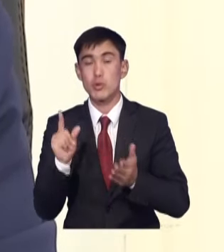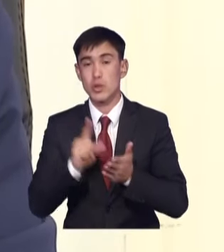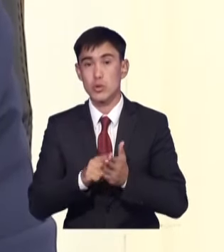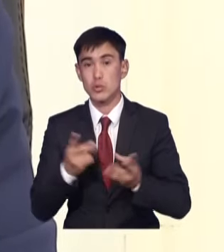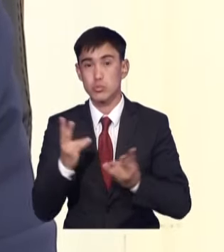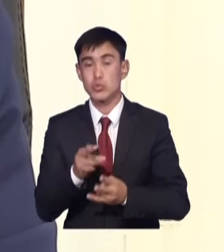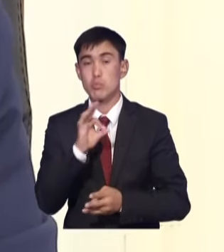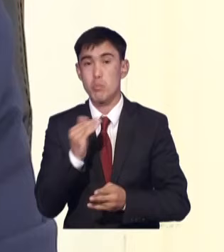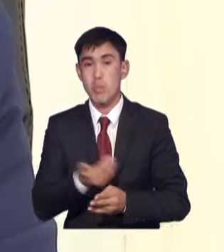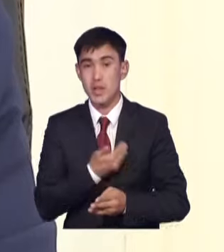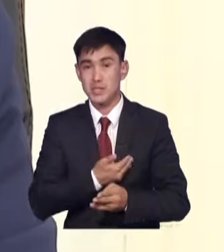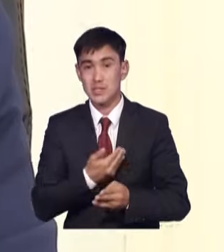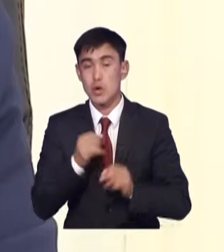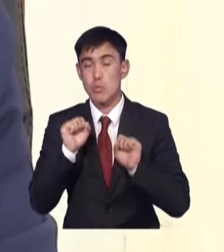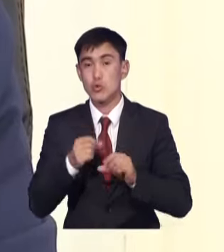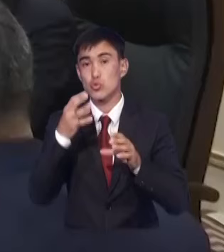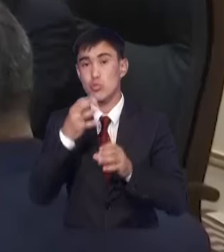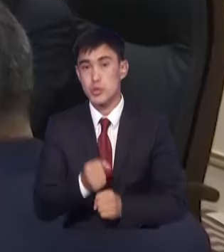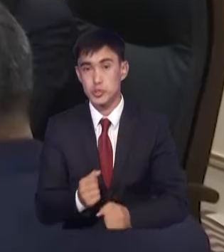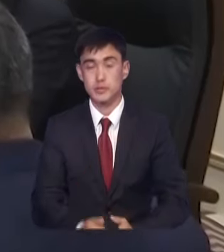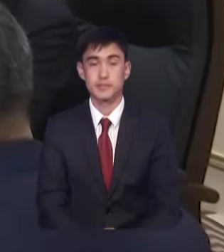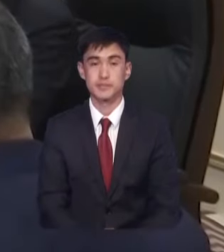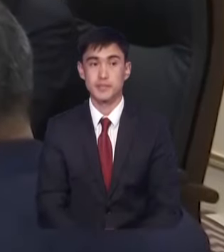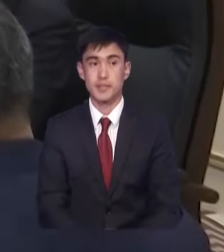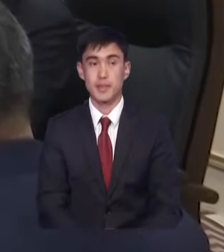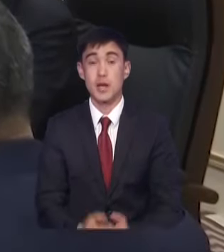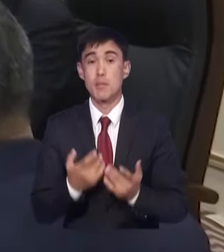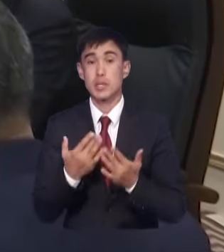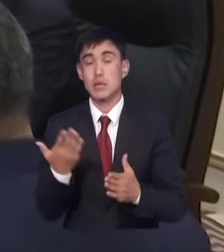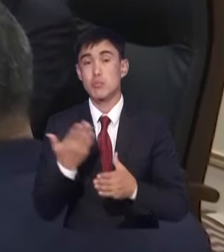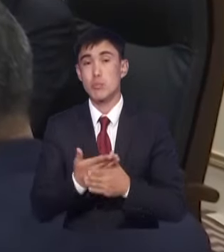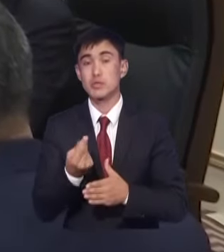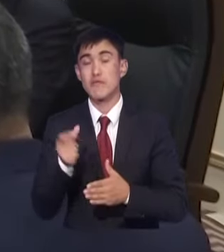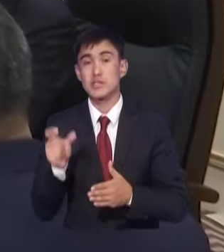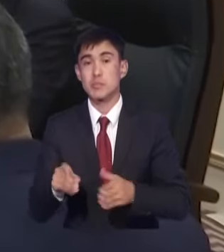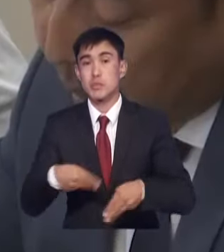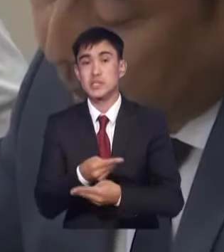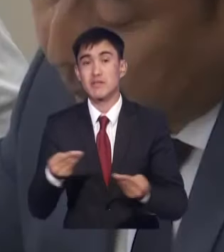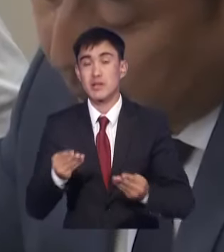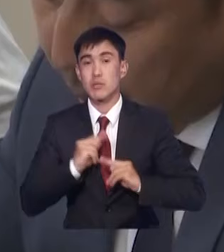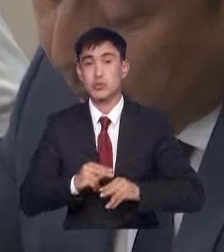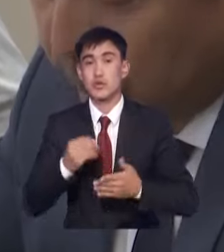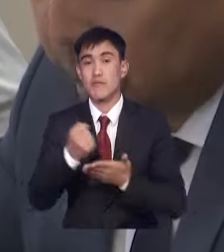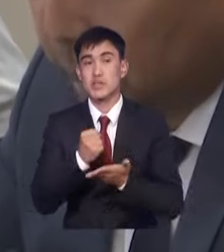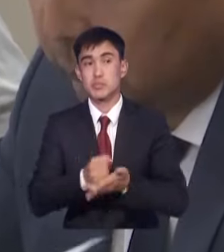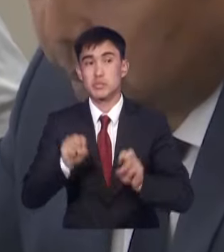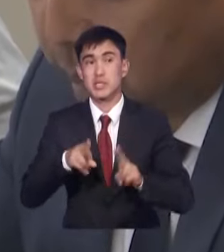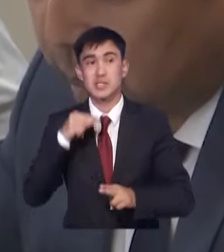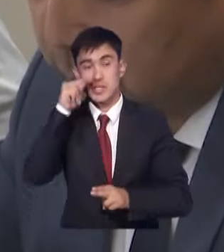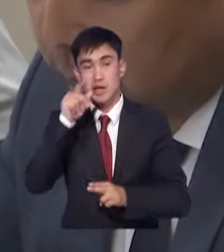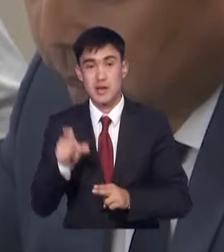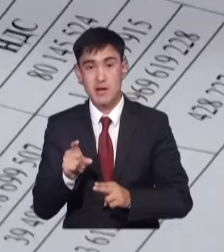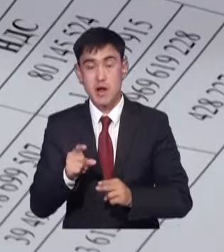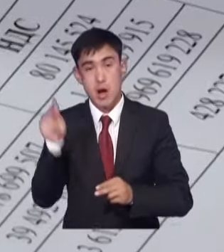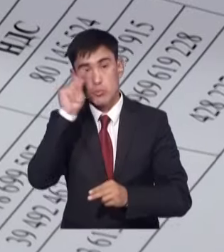на добычу полезных ископаемых можно уменьшить вместе с тем потребовалась помощь инвесторам и в предоставлении рабочих виз для специалистов из Китая